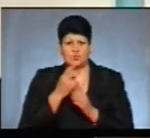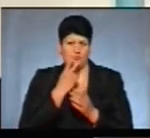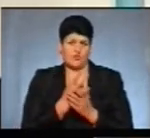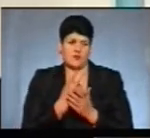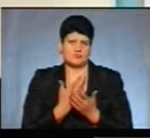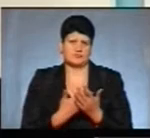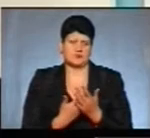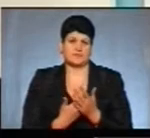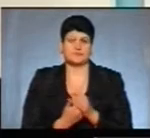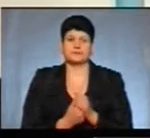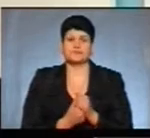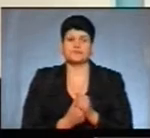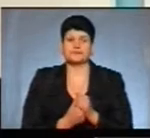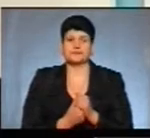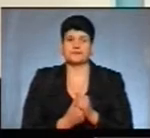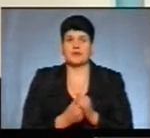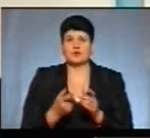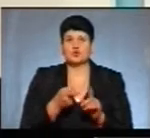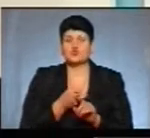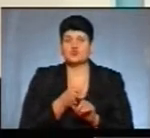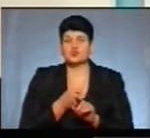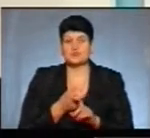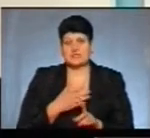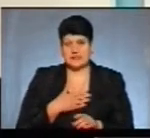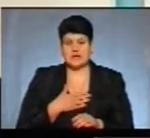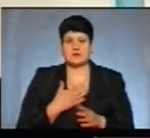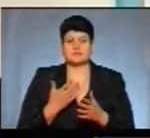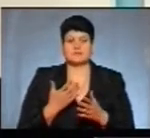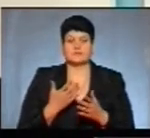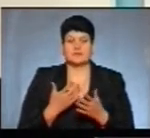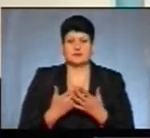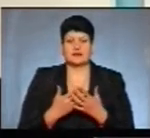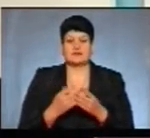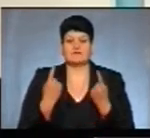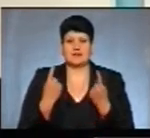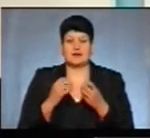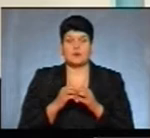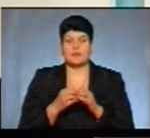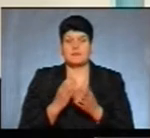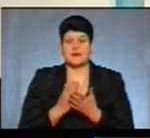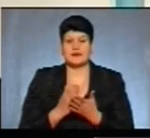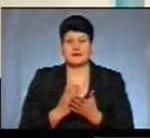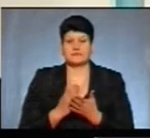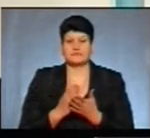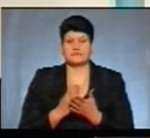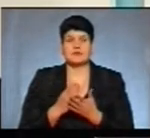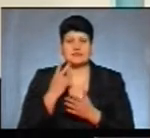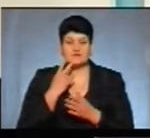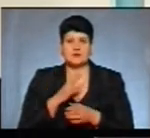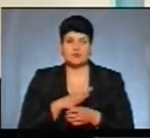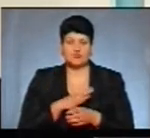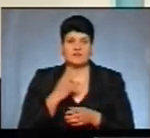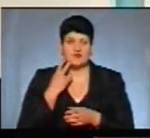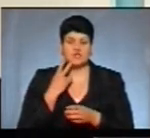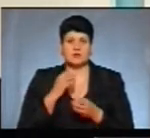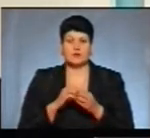показується. Наприклад, таке, воно стосується і нас, велика проблема є, вона завжди була, так, вічна